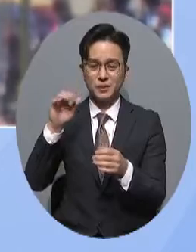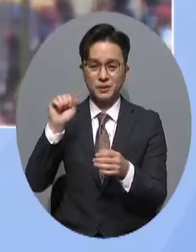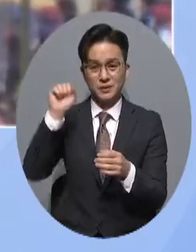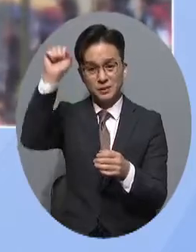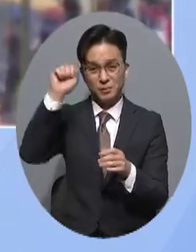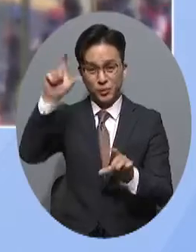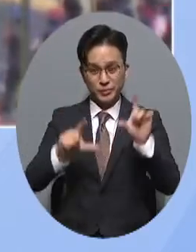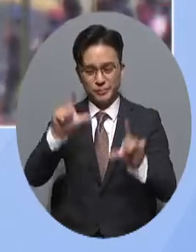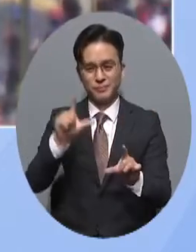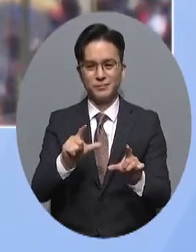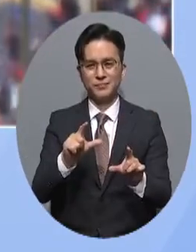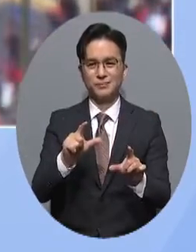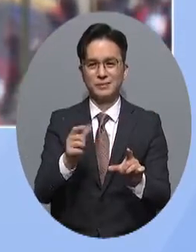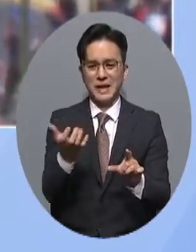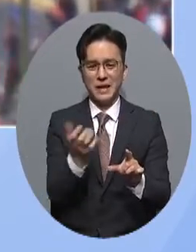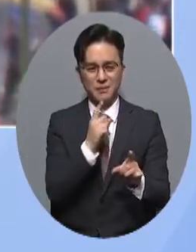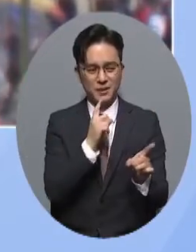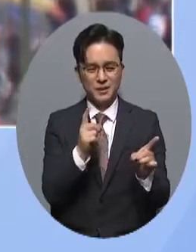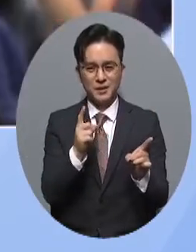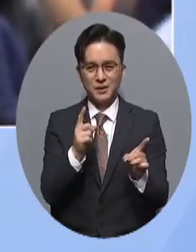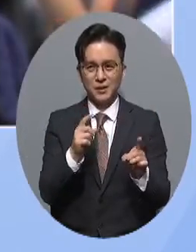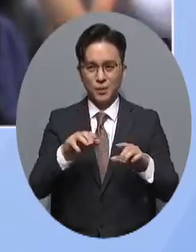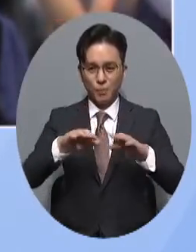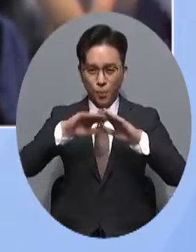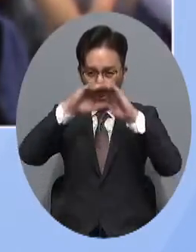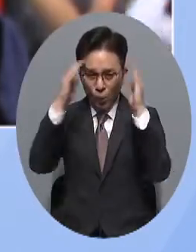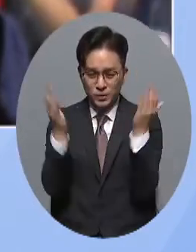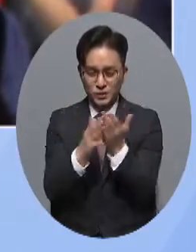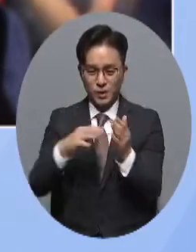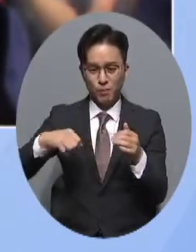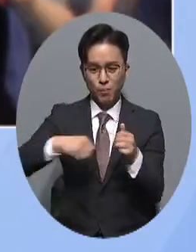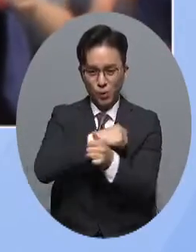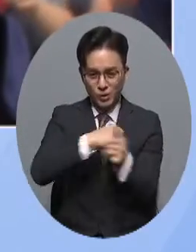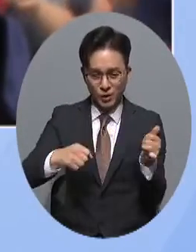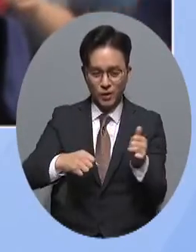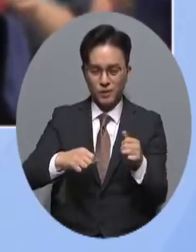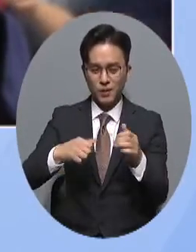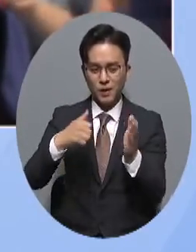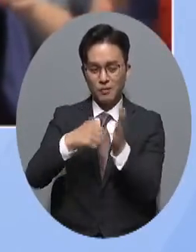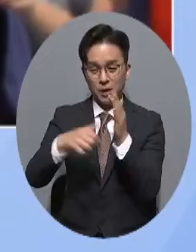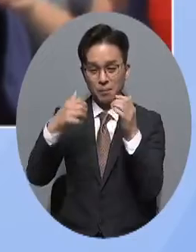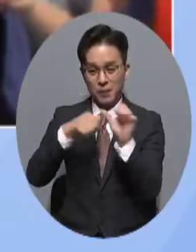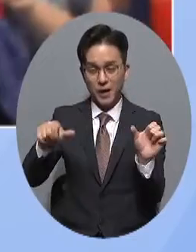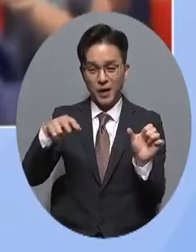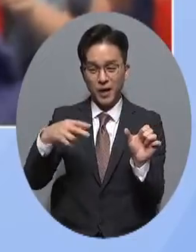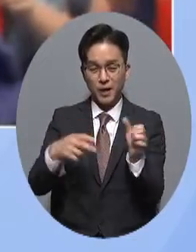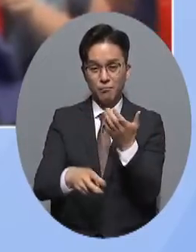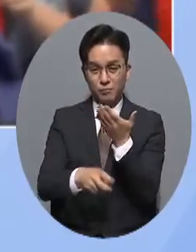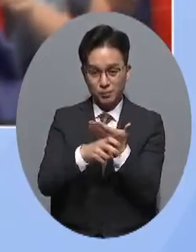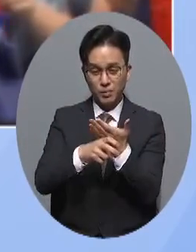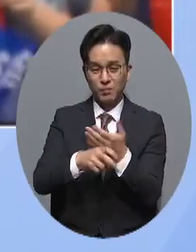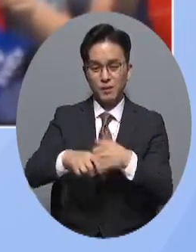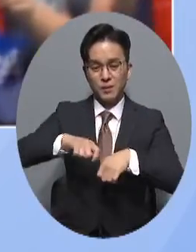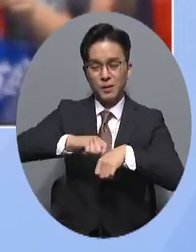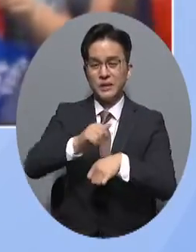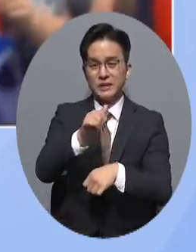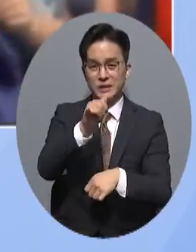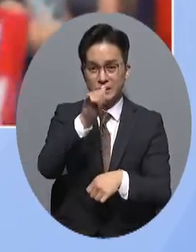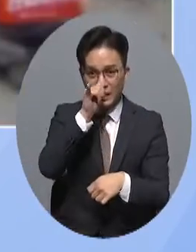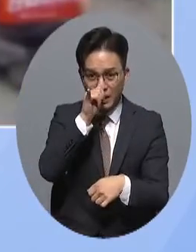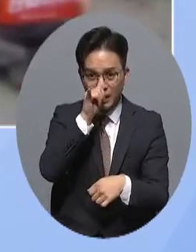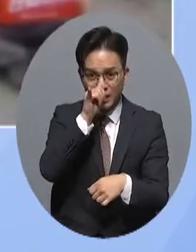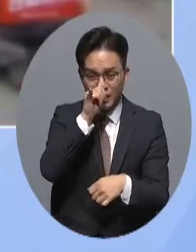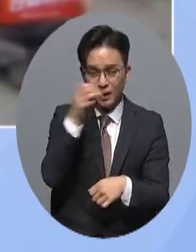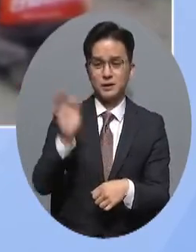모든 폭력 행위나 이런 거에 대한 면책은 아니다라고 하는데 그 말씀 맞습니다 그렇지만 오히려 노조에 의해서 계획된 폭력이나